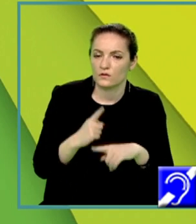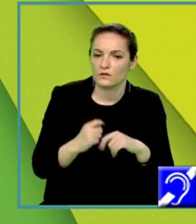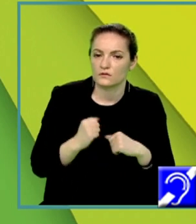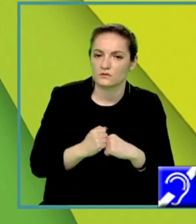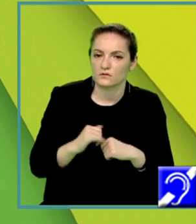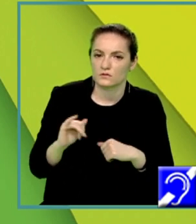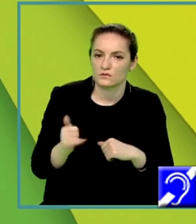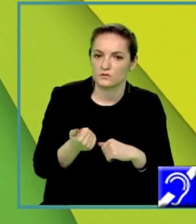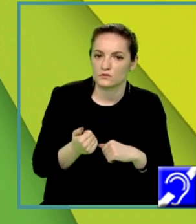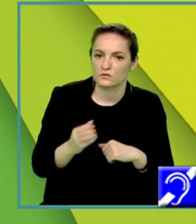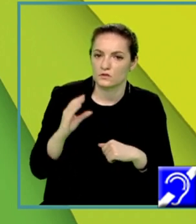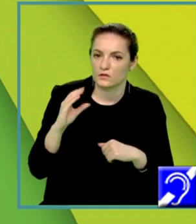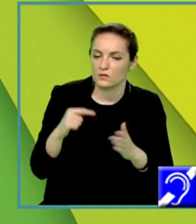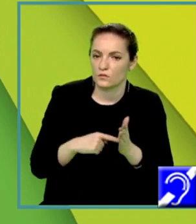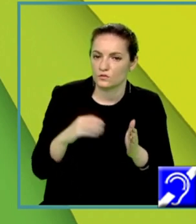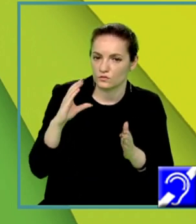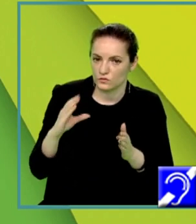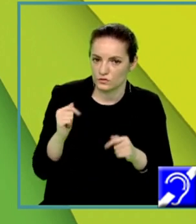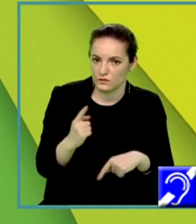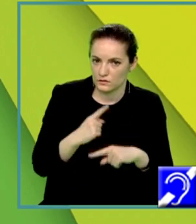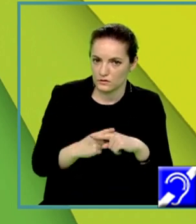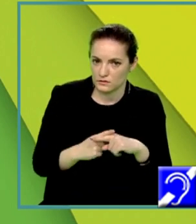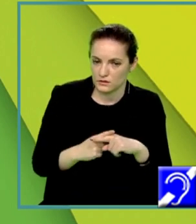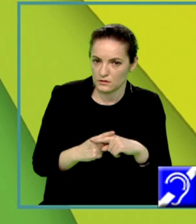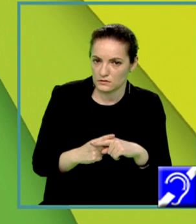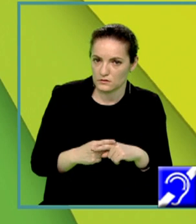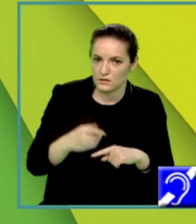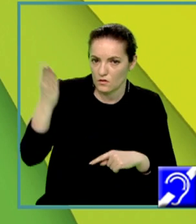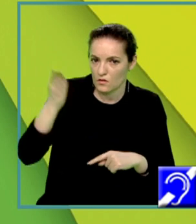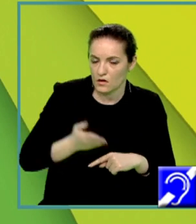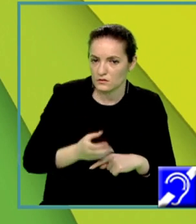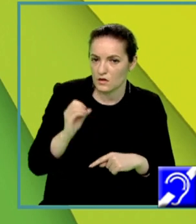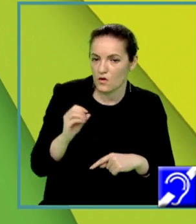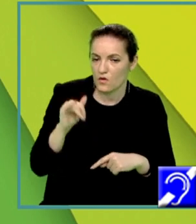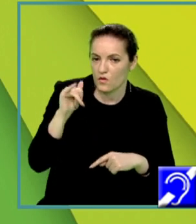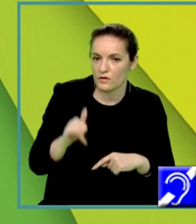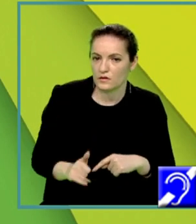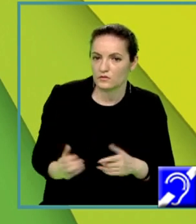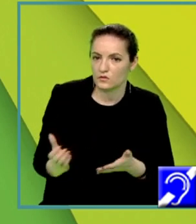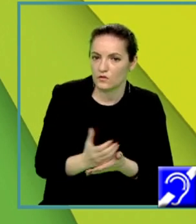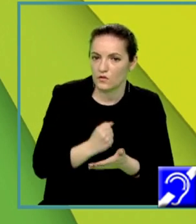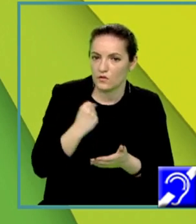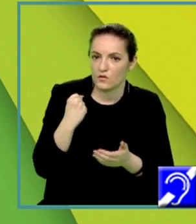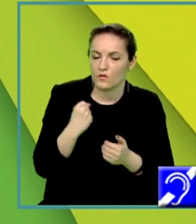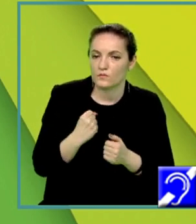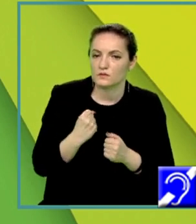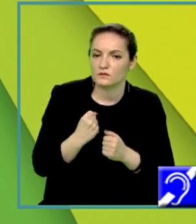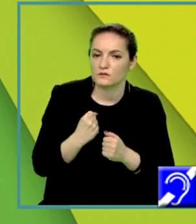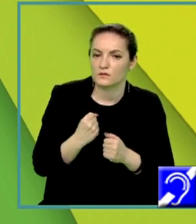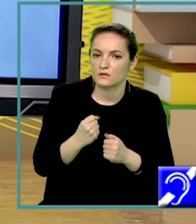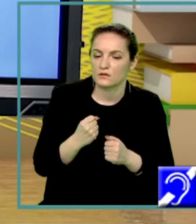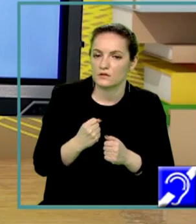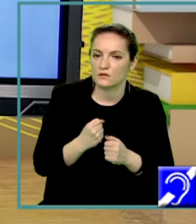și prin punctul C de intersecție cu axa OY și obținem graficul funcției G unind punctele A cu